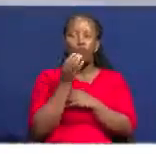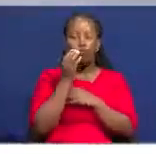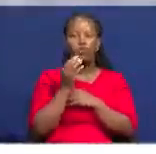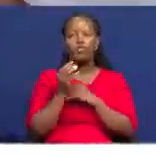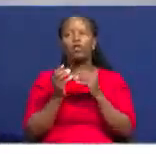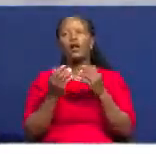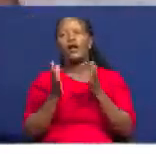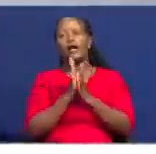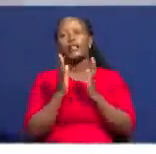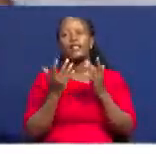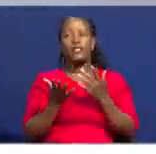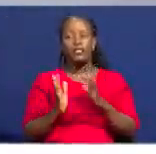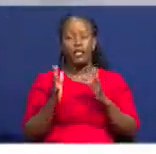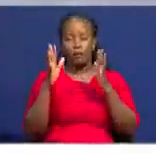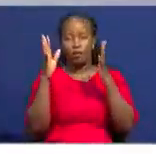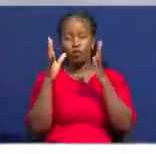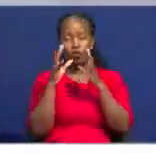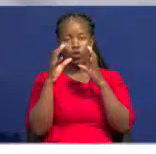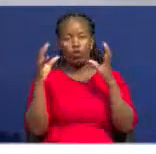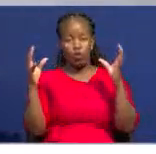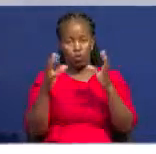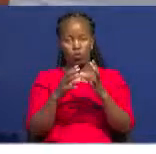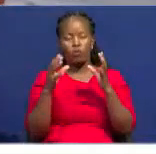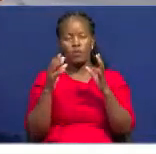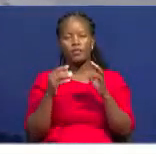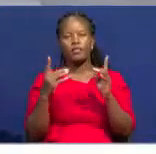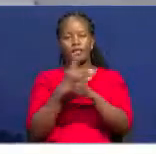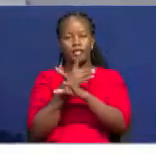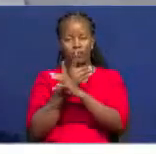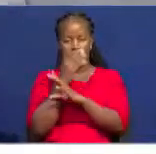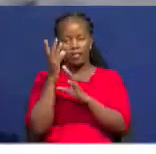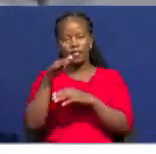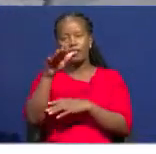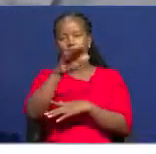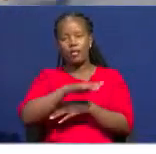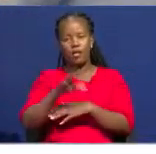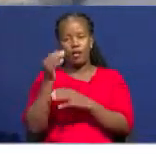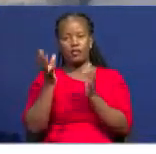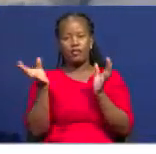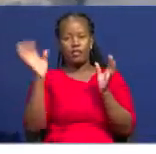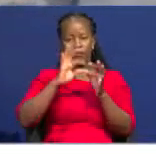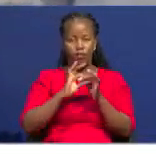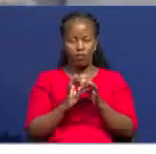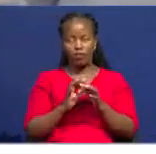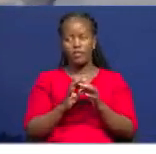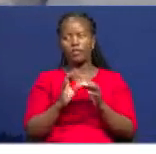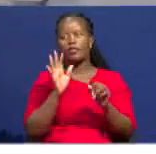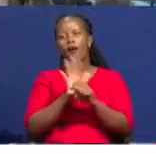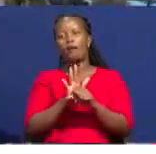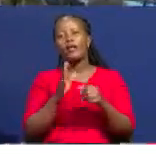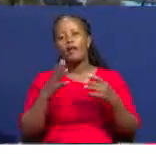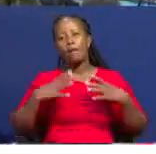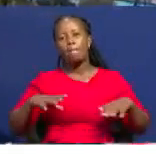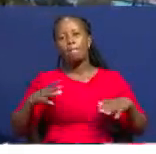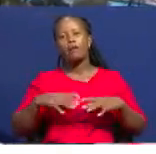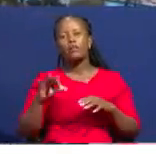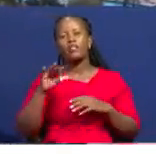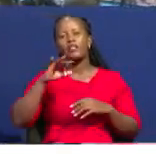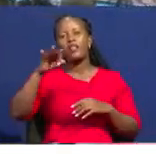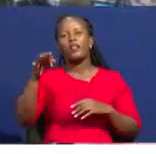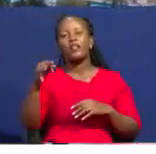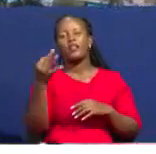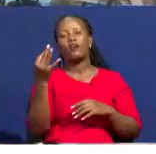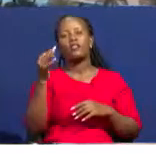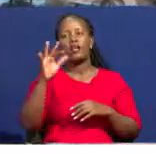tamasha la mwaka huu, gwaride kubwa la kuelea lililojumuisha waingizaji 3,500